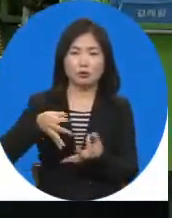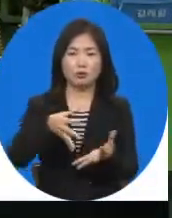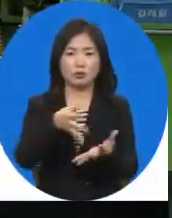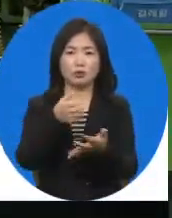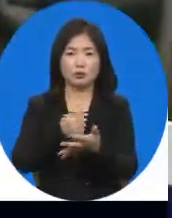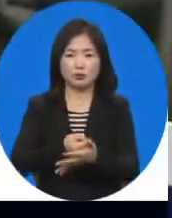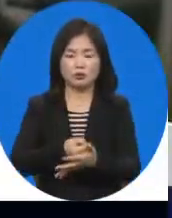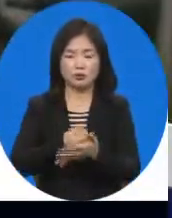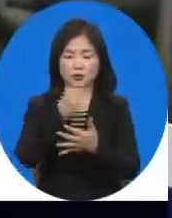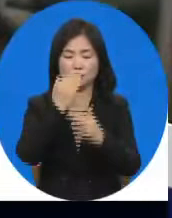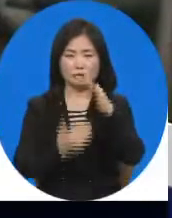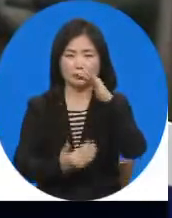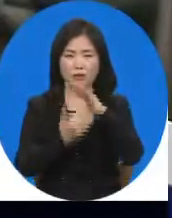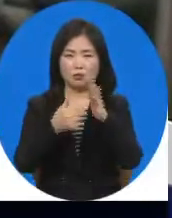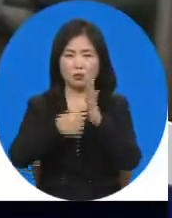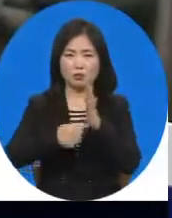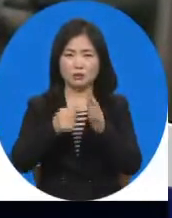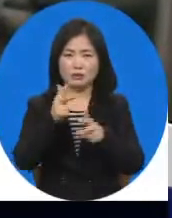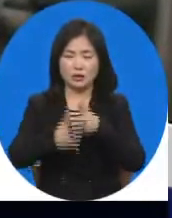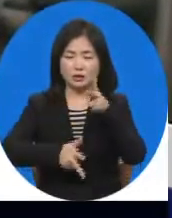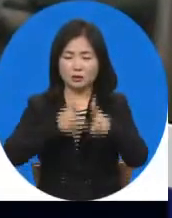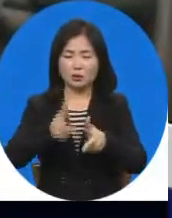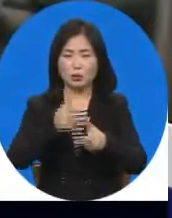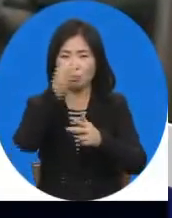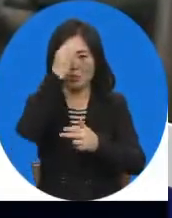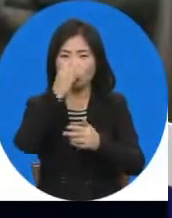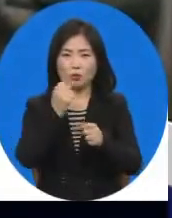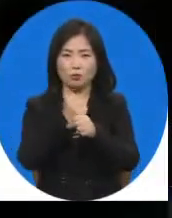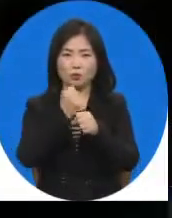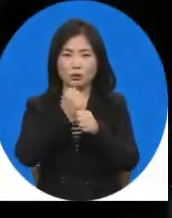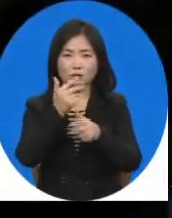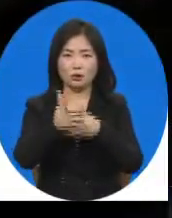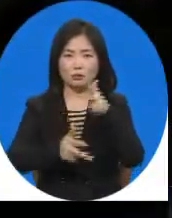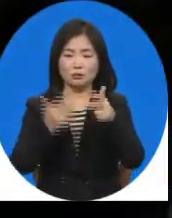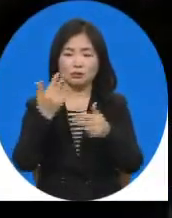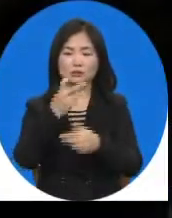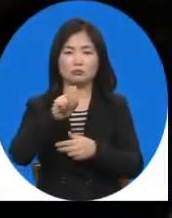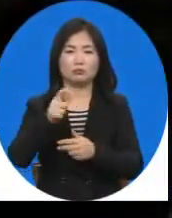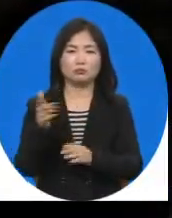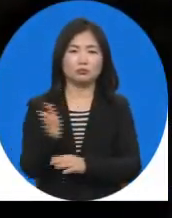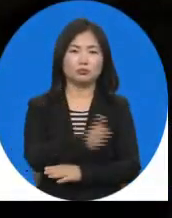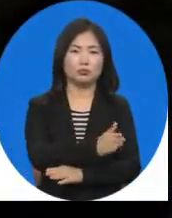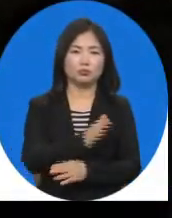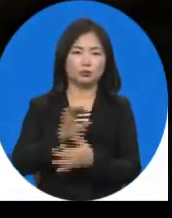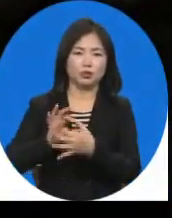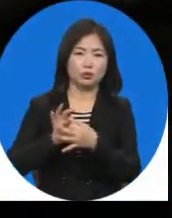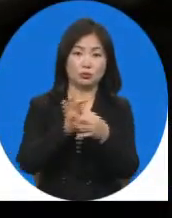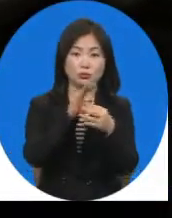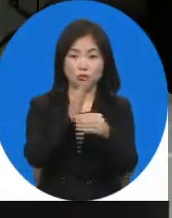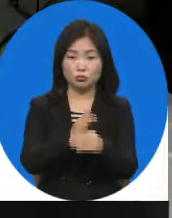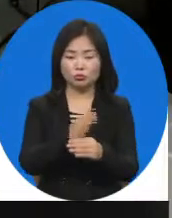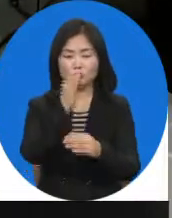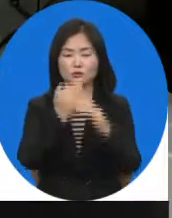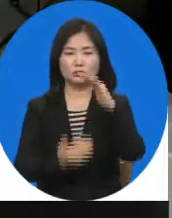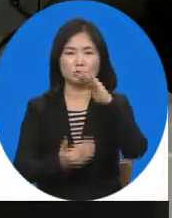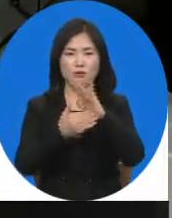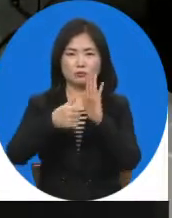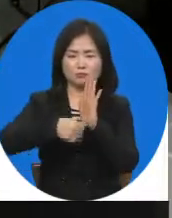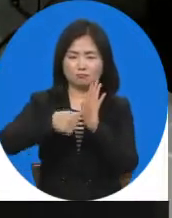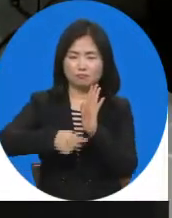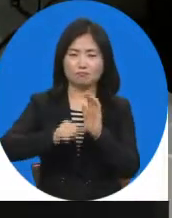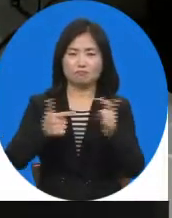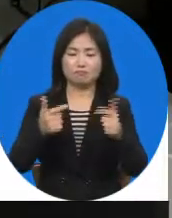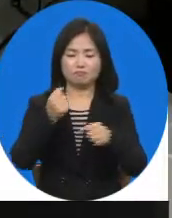했습니다 청담 공부 산업 기술 고도화 사업은 지난 2016년부터 진행되고 있는데 올해는 첨단